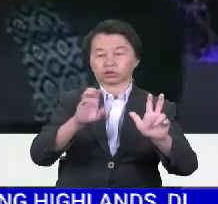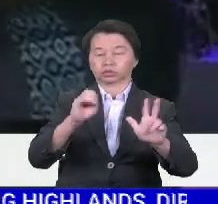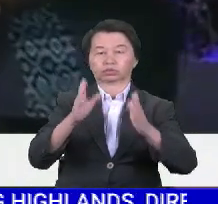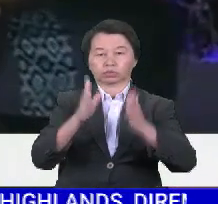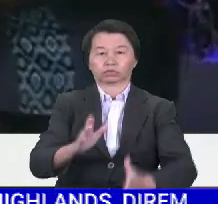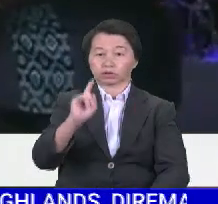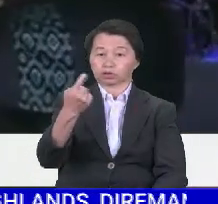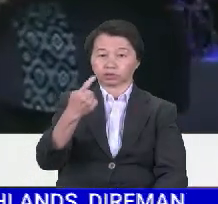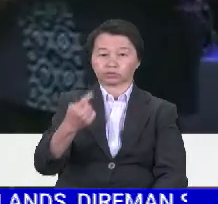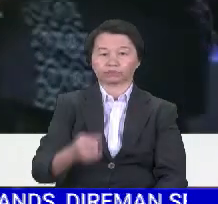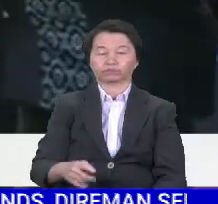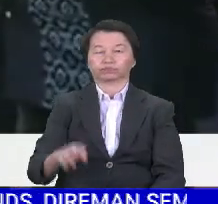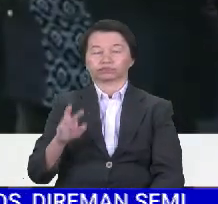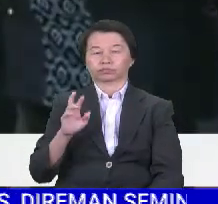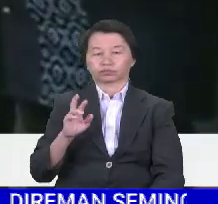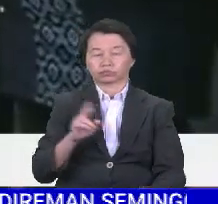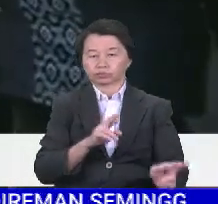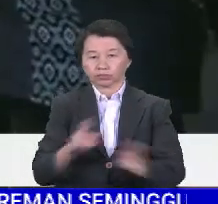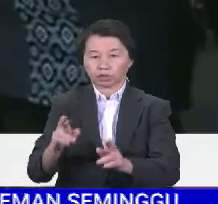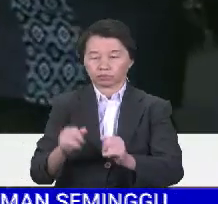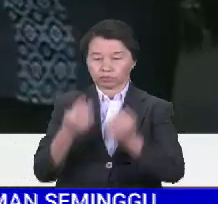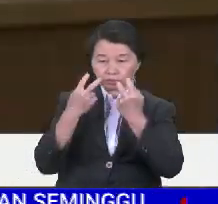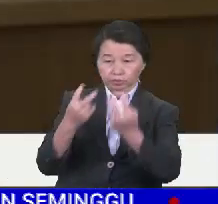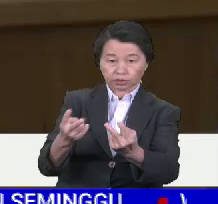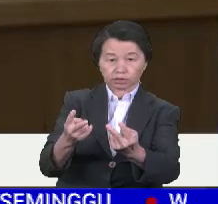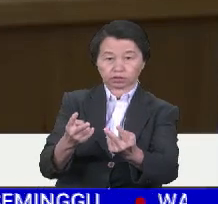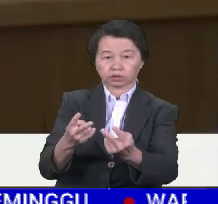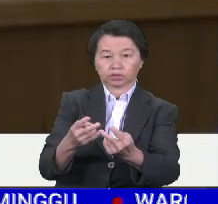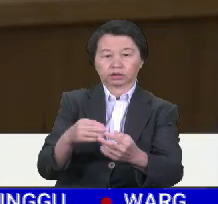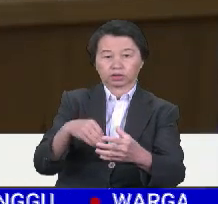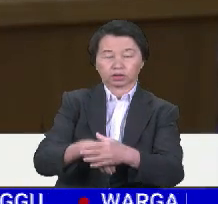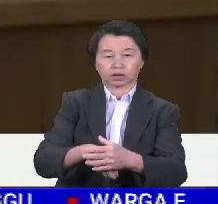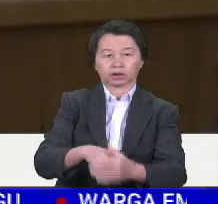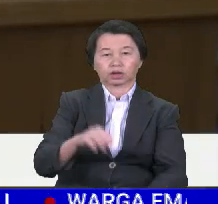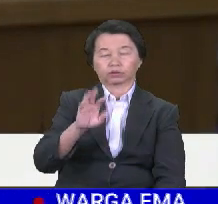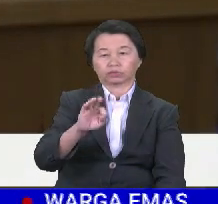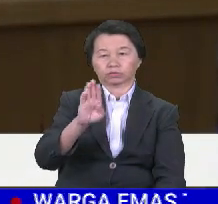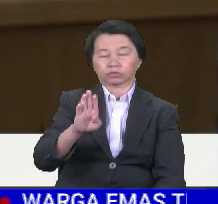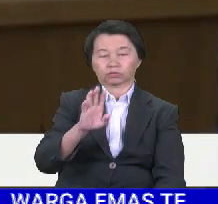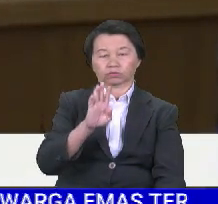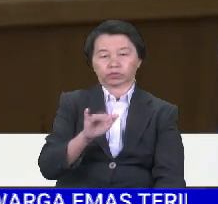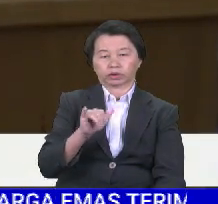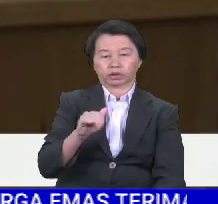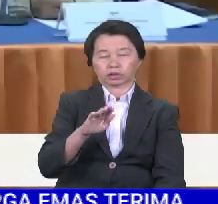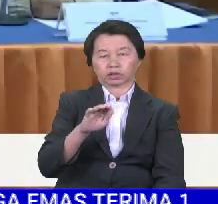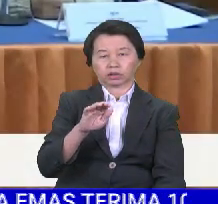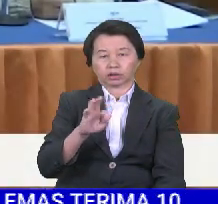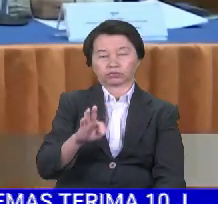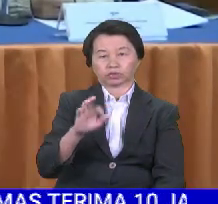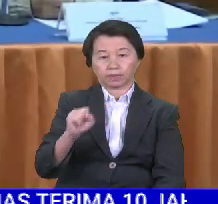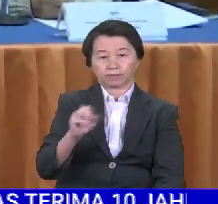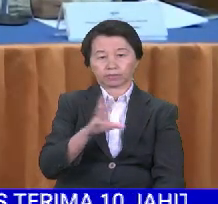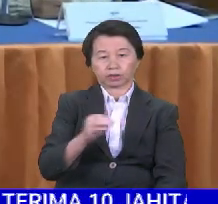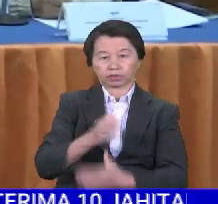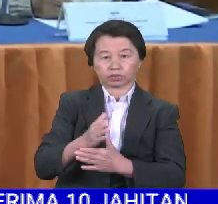penonton. Rancangan tersebut juga dapat disaksikan secara langsung di platform Facebook YFM Bidayuh dan